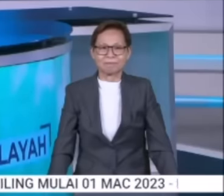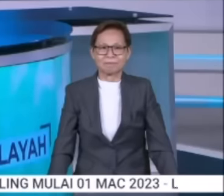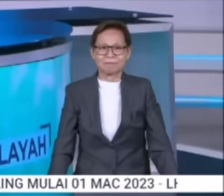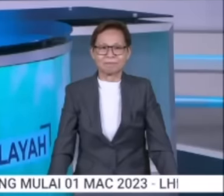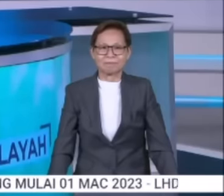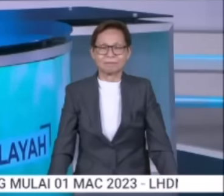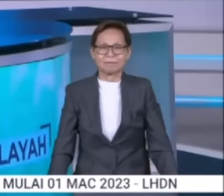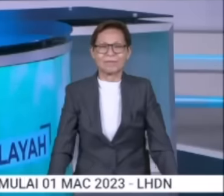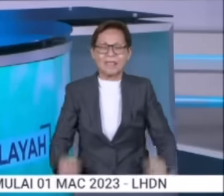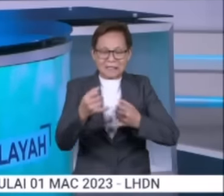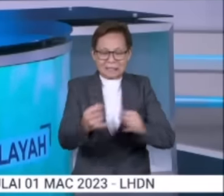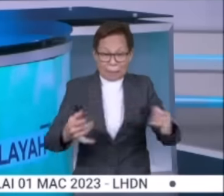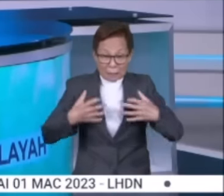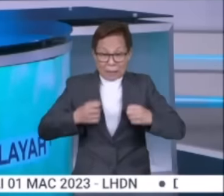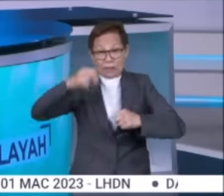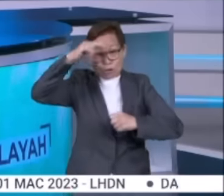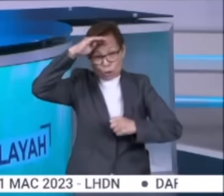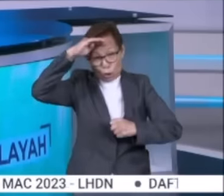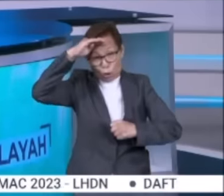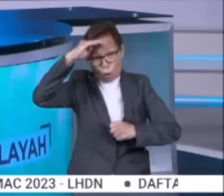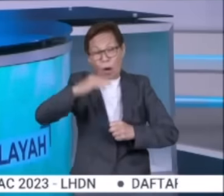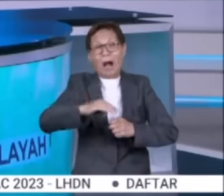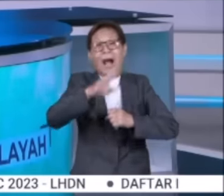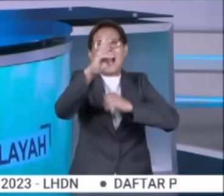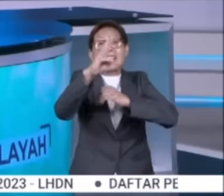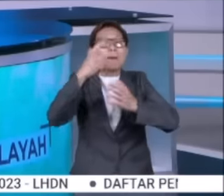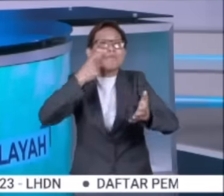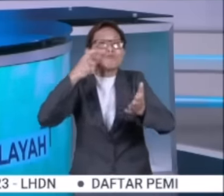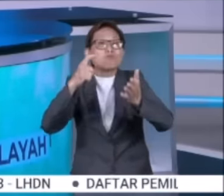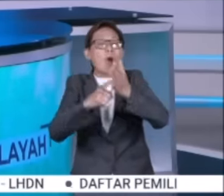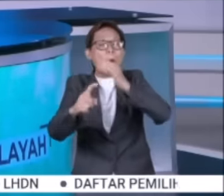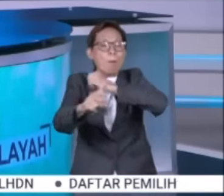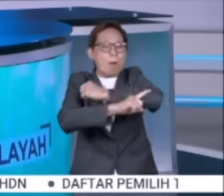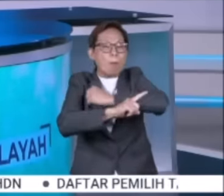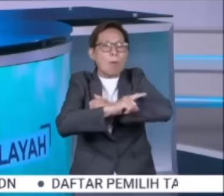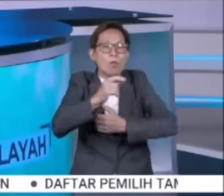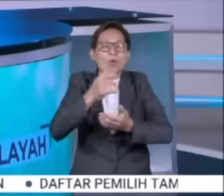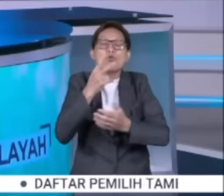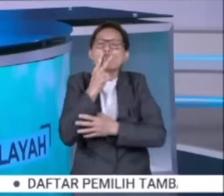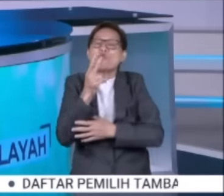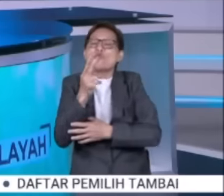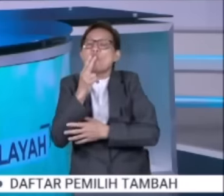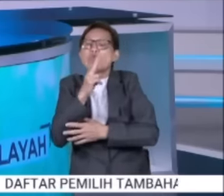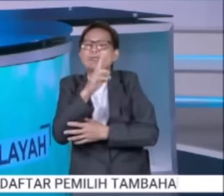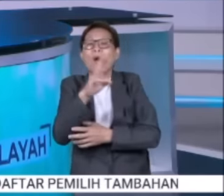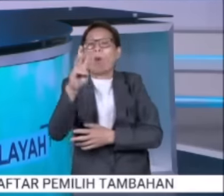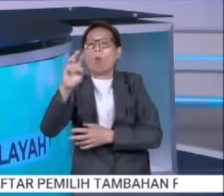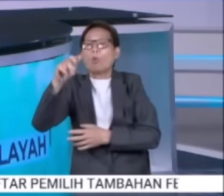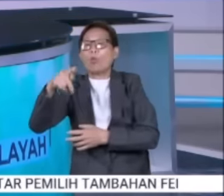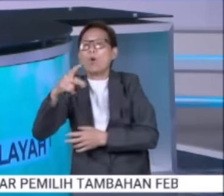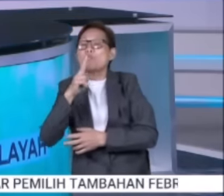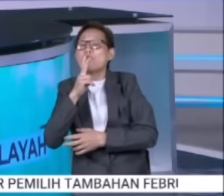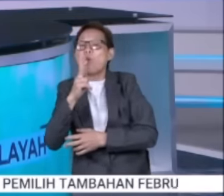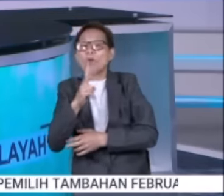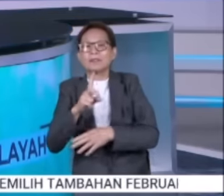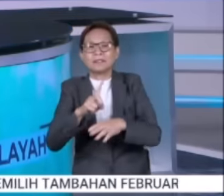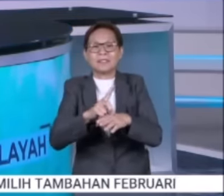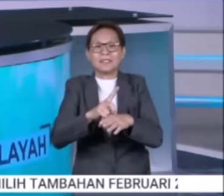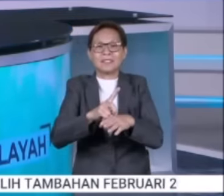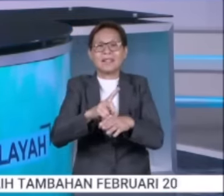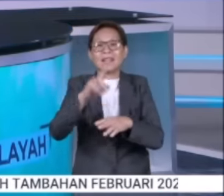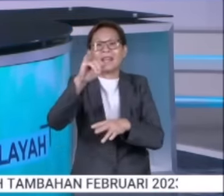Jabatan Kesihatan Negeri Johor mengeluarkan 6 notis kompaun atas kesalahan menghisap rokok dan vape di Stadium Sultan Ibrahim Iskandar